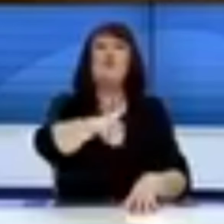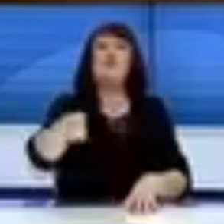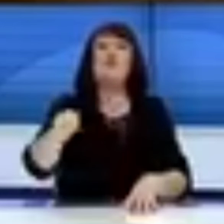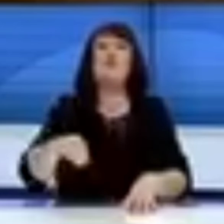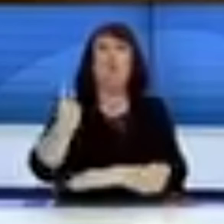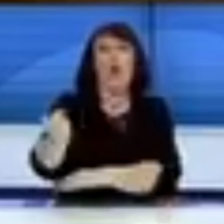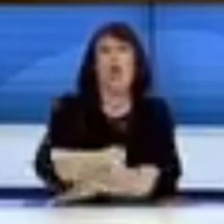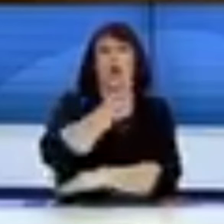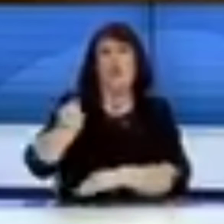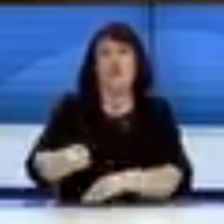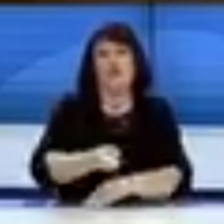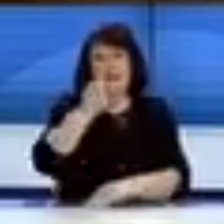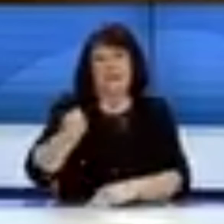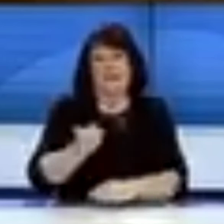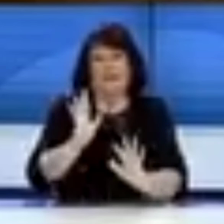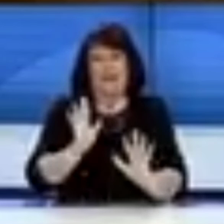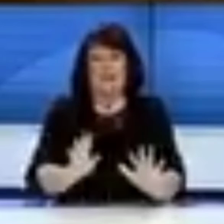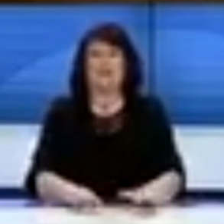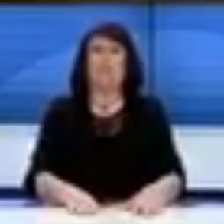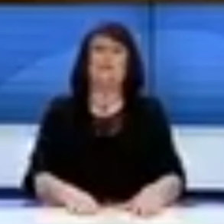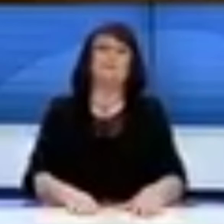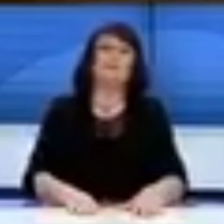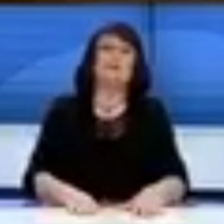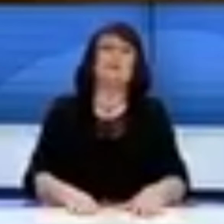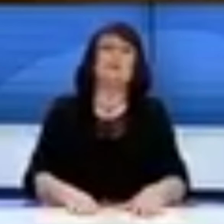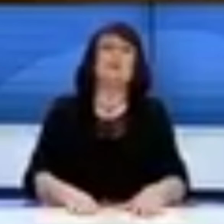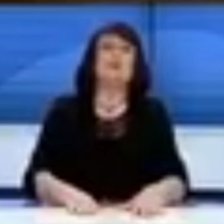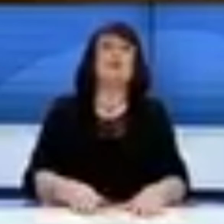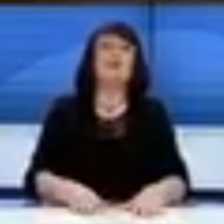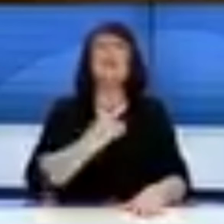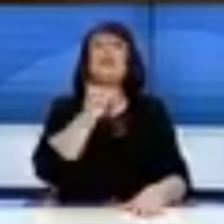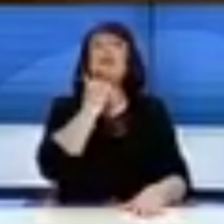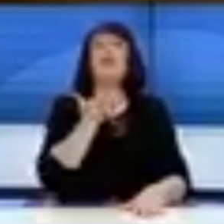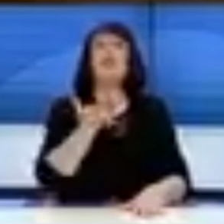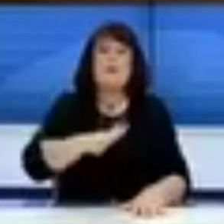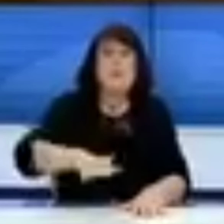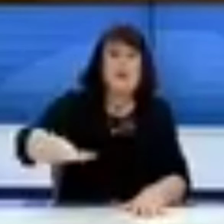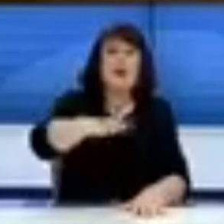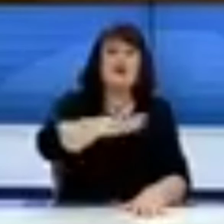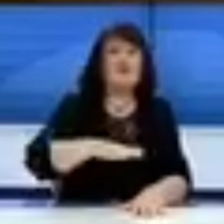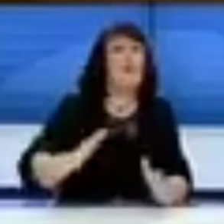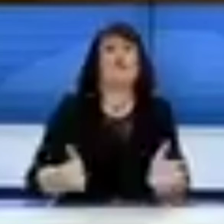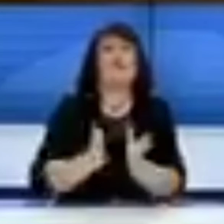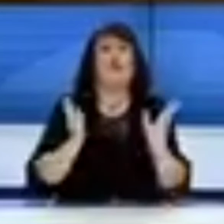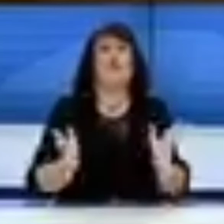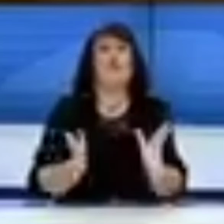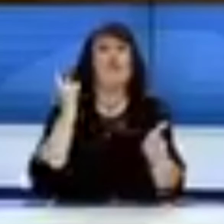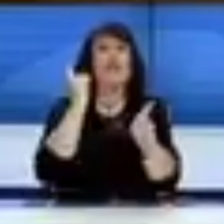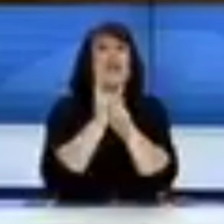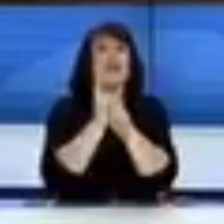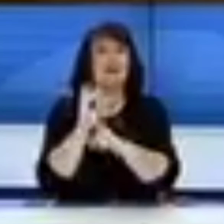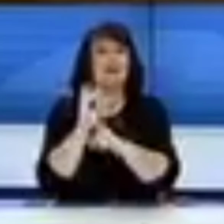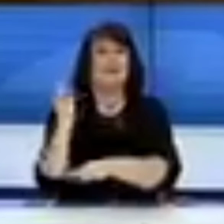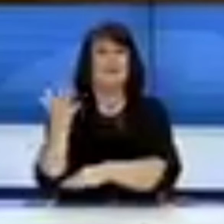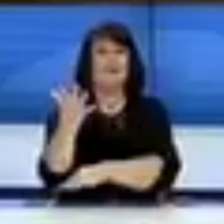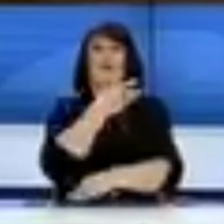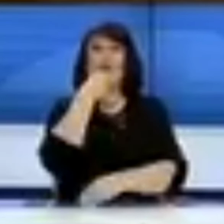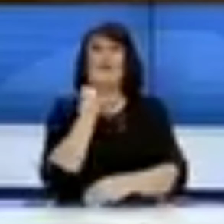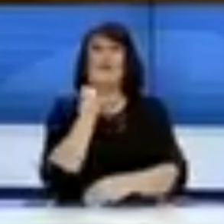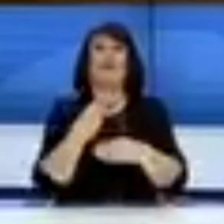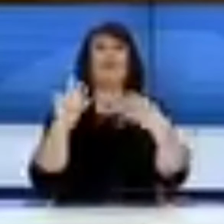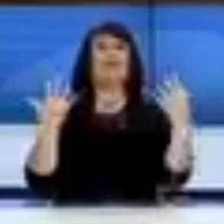τοποθετήσουμε ανεμογεννήτριες. Ανεμογεννήτριες δεν μπορούν να τοποθετηθούν παντού. Υπάρχουν περιοχές ιδιαίτερου φυσικού κάλους,